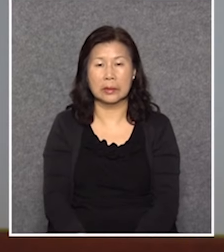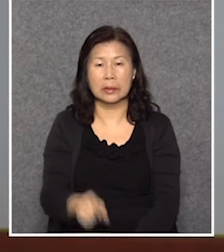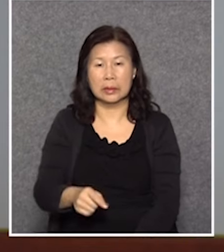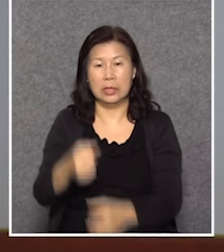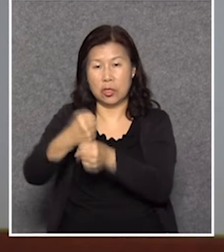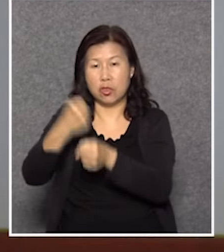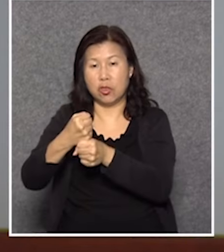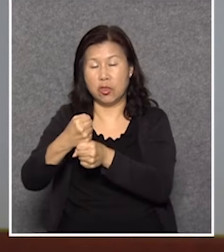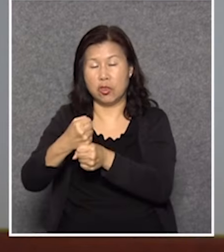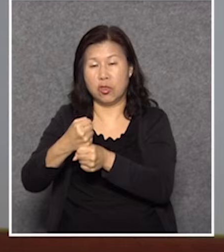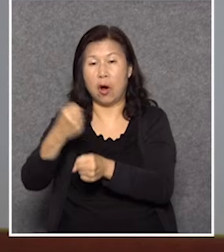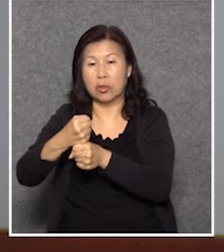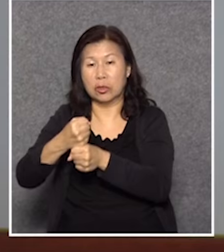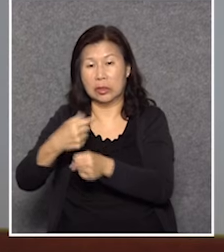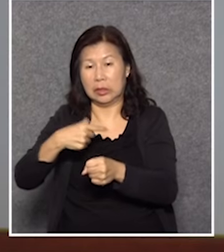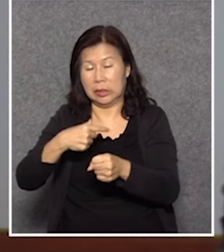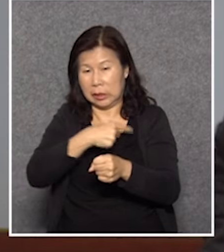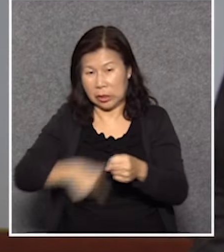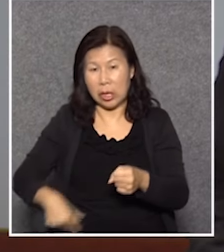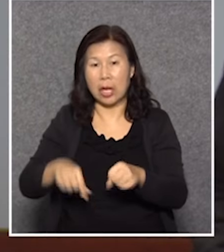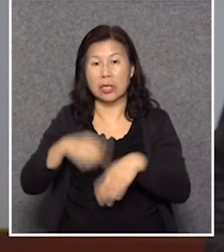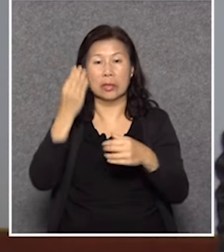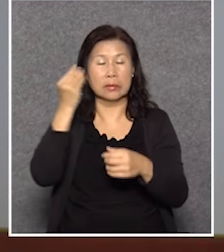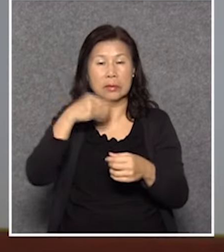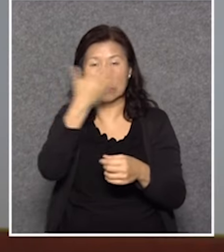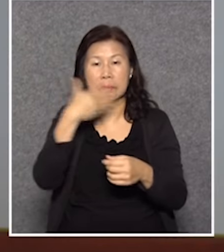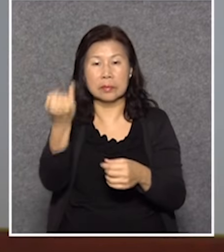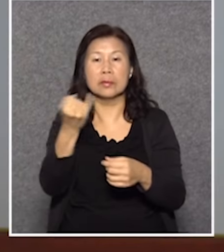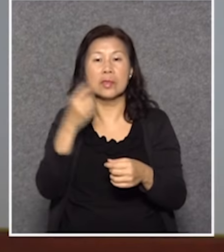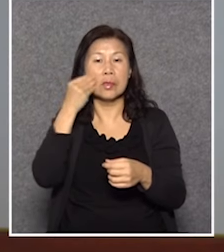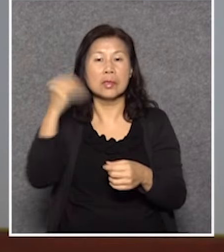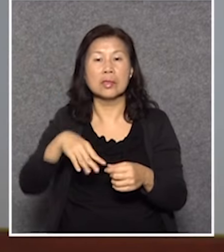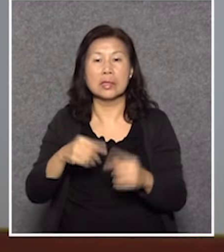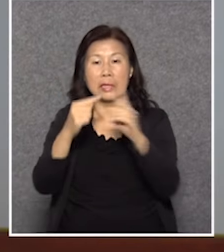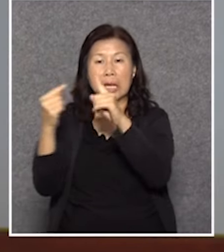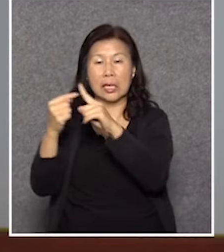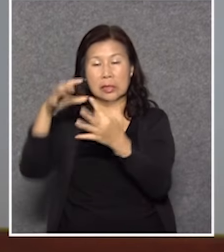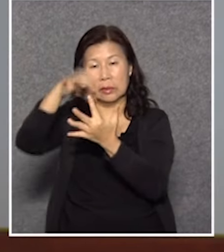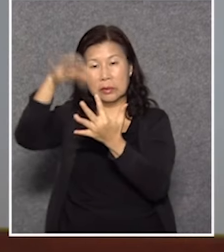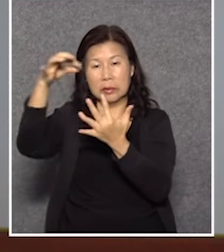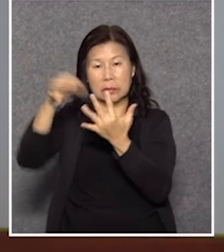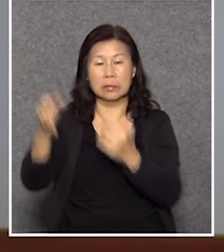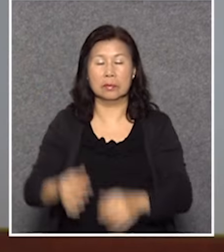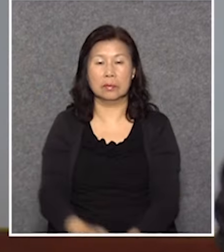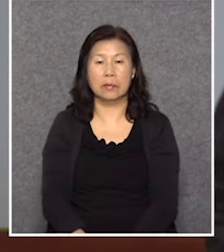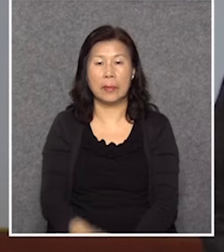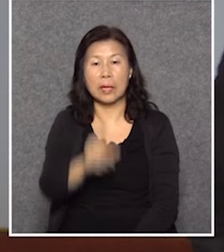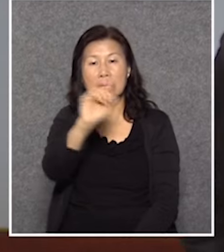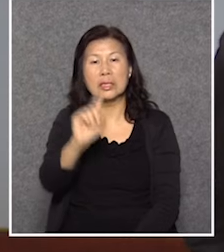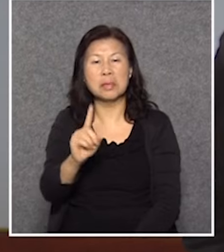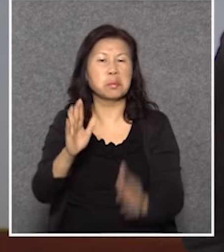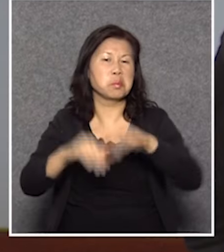體非常醜惡的一面，或者死人選生，這個不是人選人，你有什麼資格跟我說